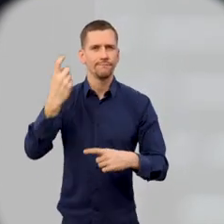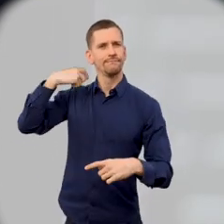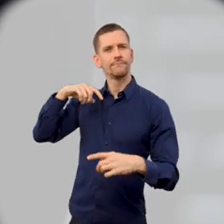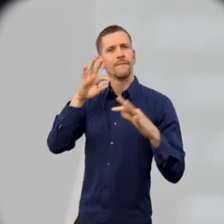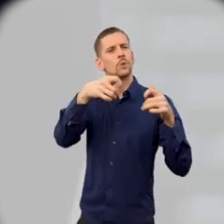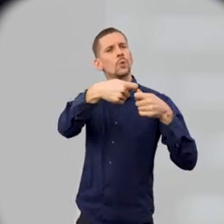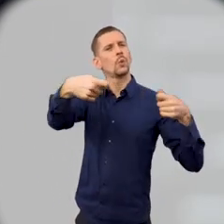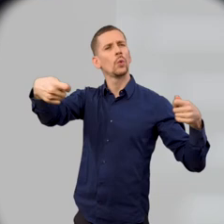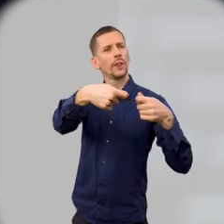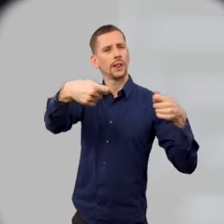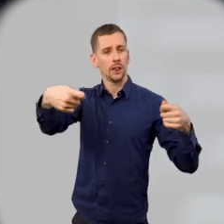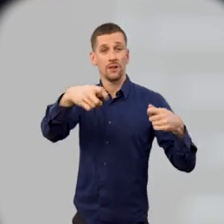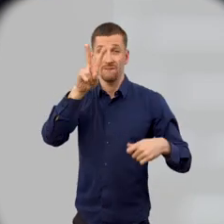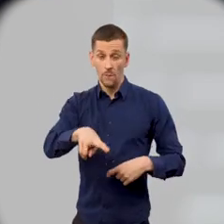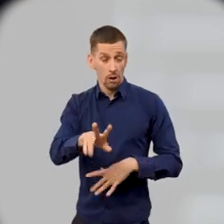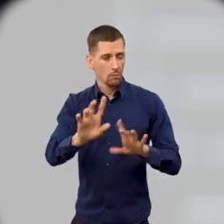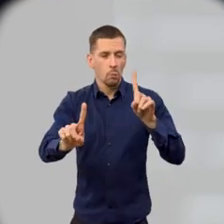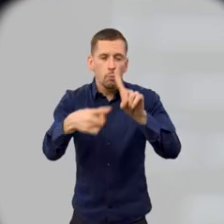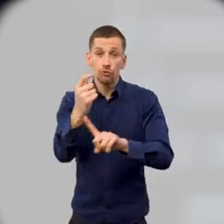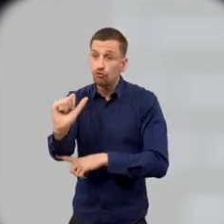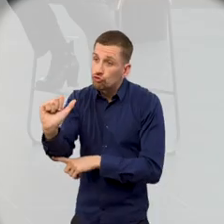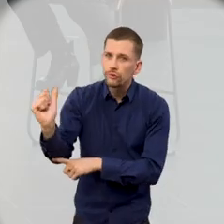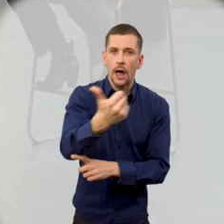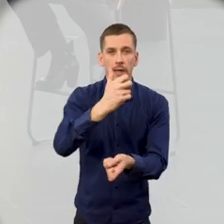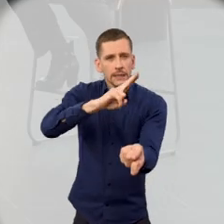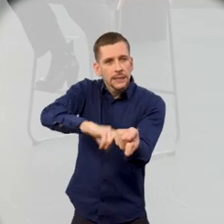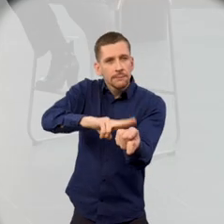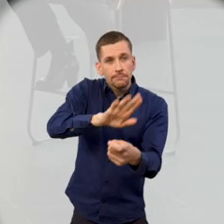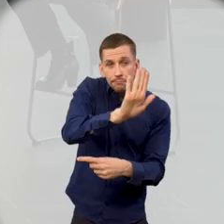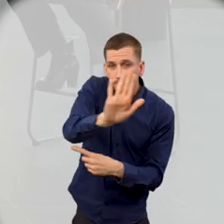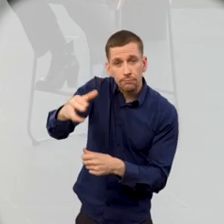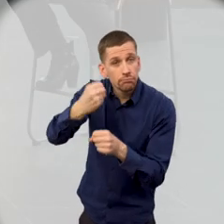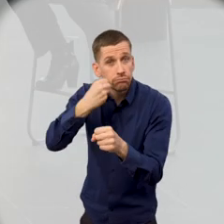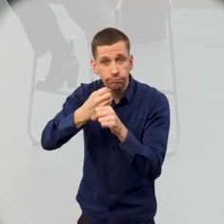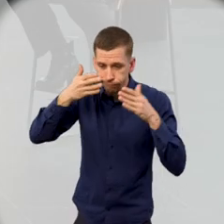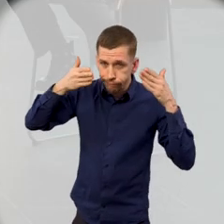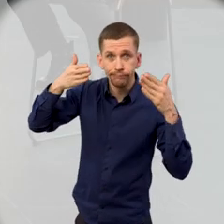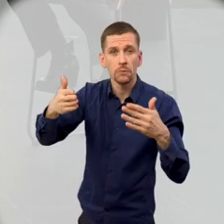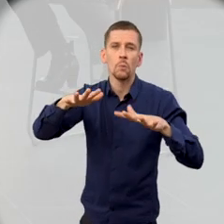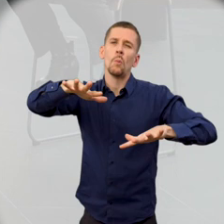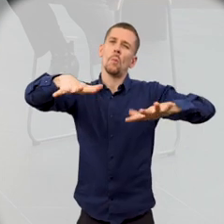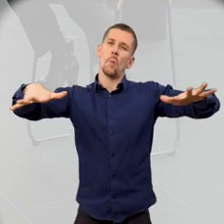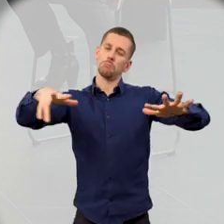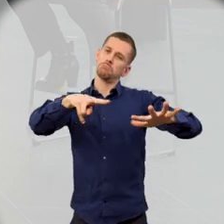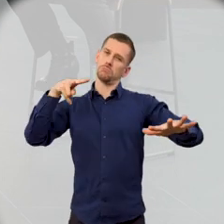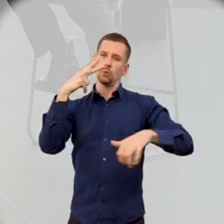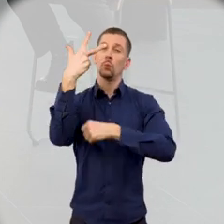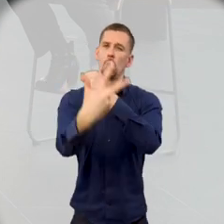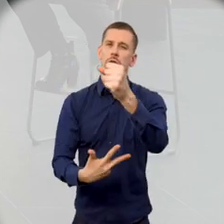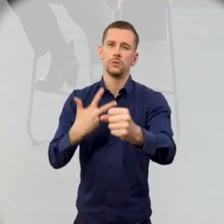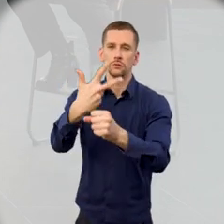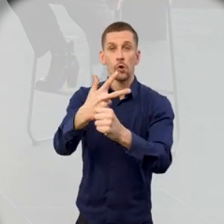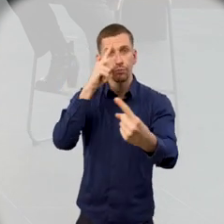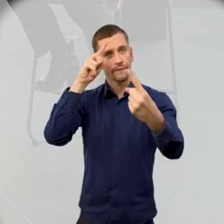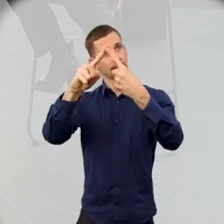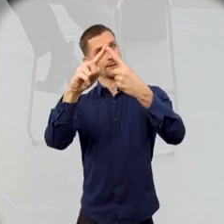vais revenir sur ce que vous disiez avant sur la durée. En effet, chacun va à son rythme. On a quand même calibré le cursus pour qu'il dure en moyenne 3 ans. Voilà. Donc ça, c'est un